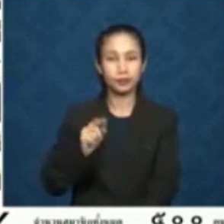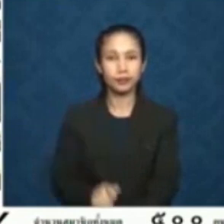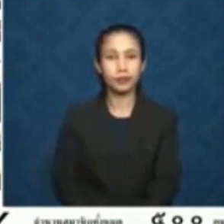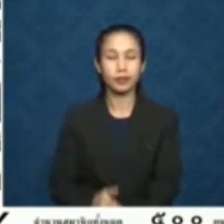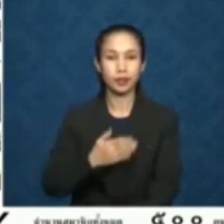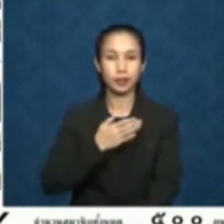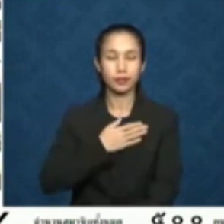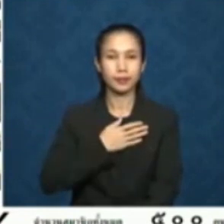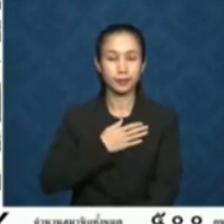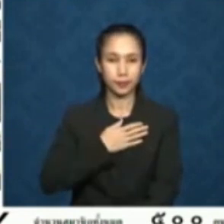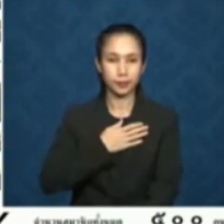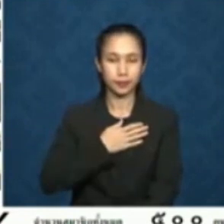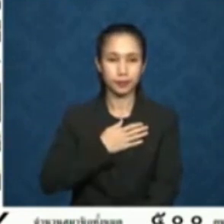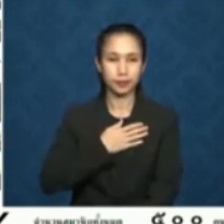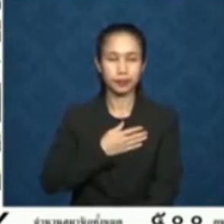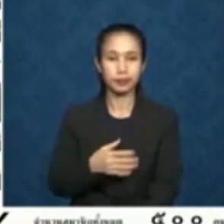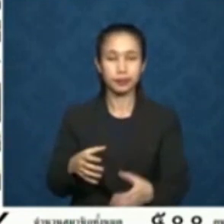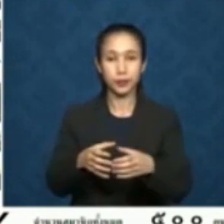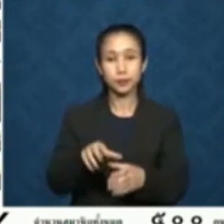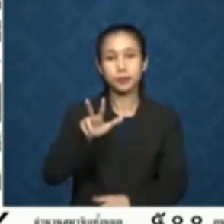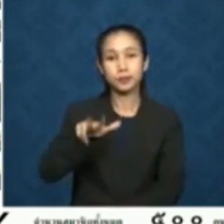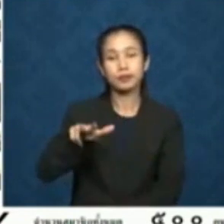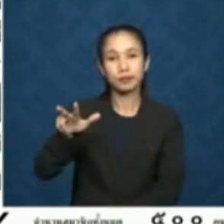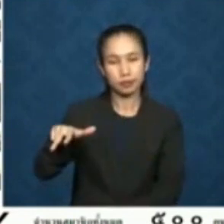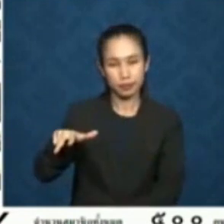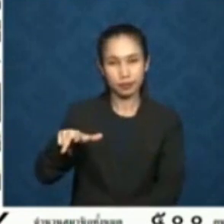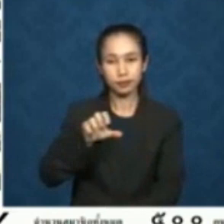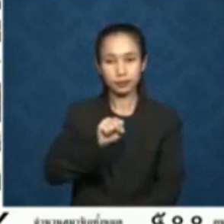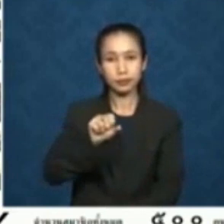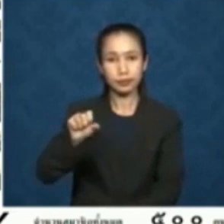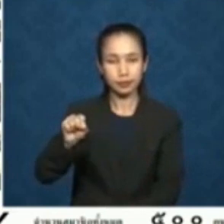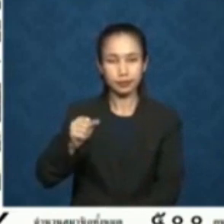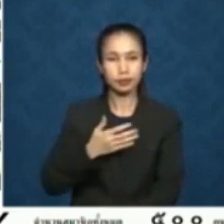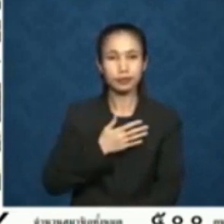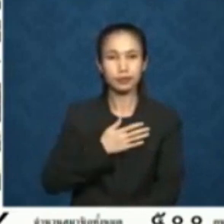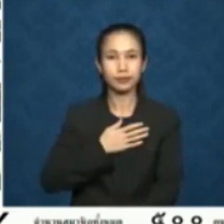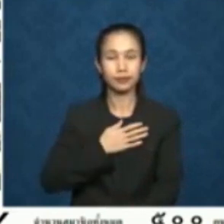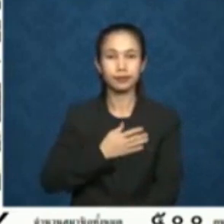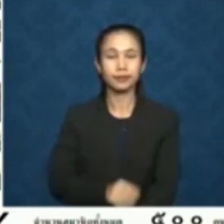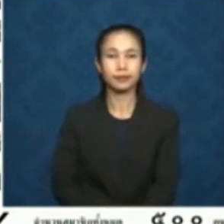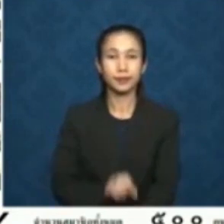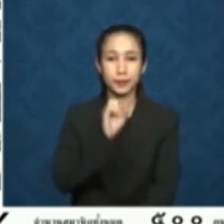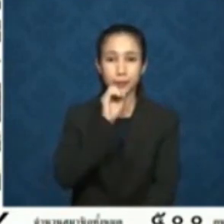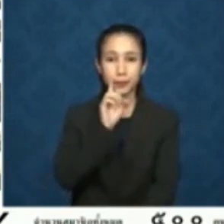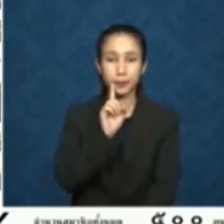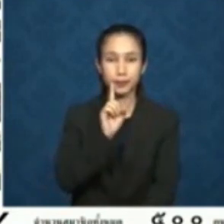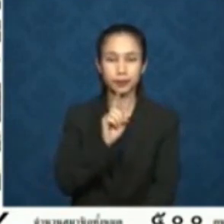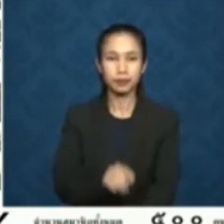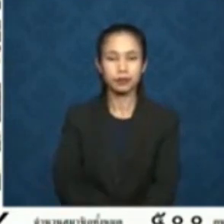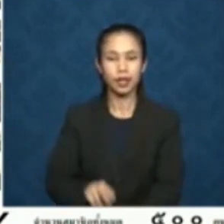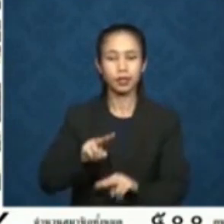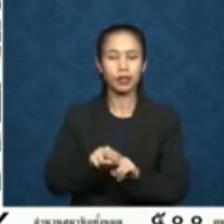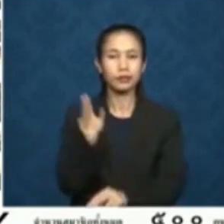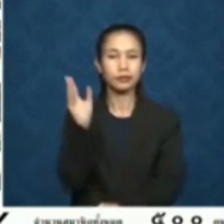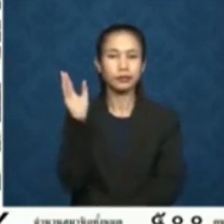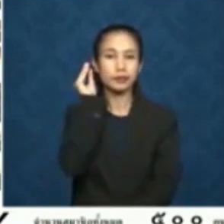ท่านประธานที่เคารพกับผมประยุทธ์สิริพานิชพรรคเพื่อไทยบัญชีรายชื่อผมกราบเรียนท่านประธ